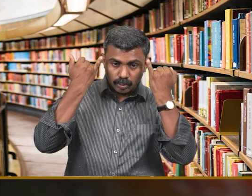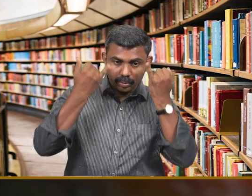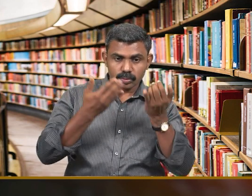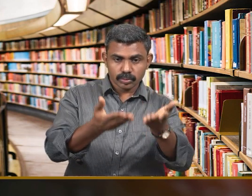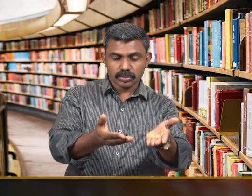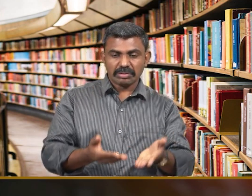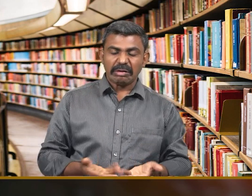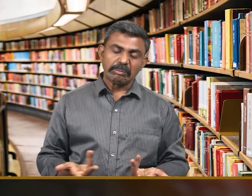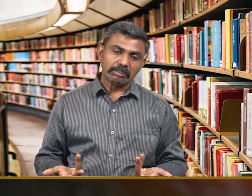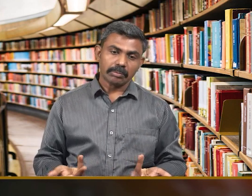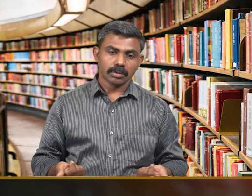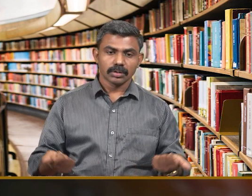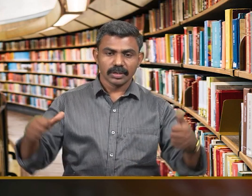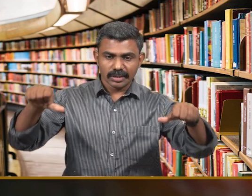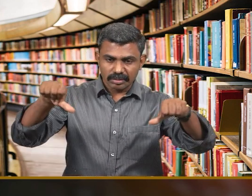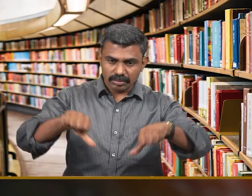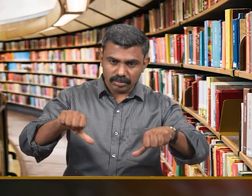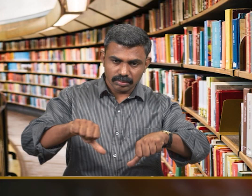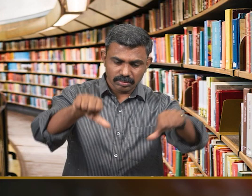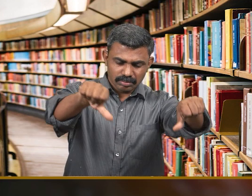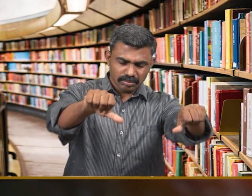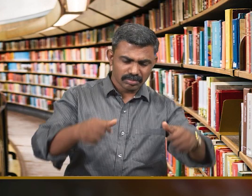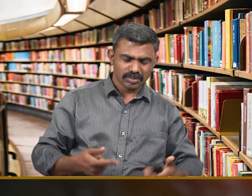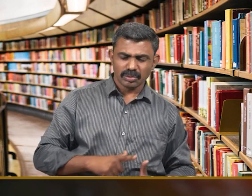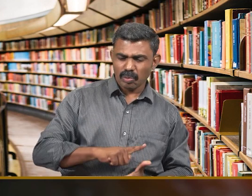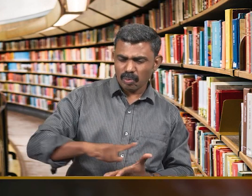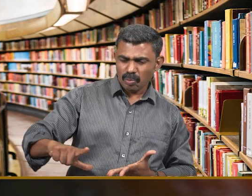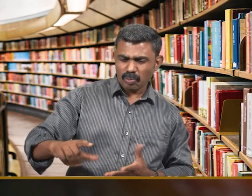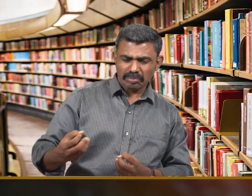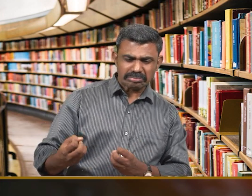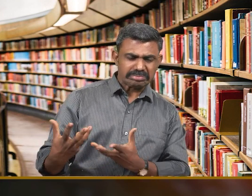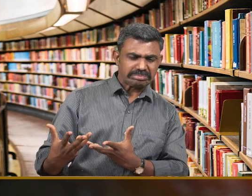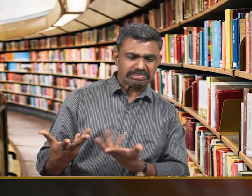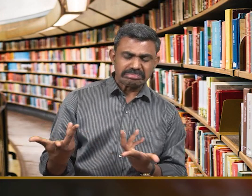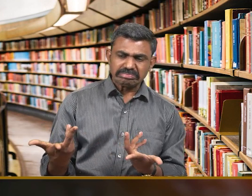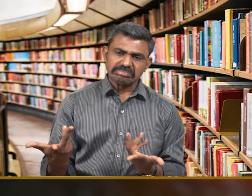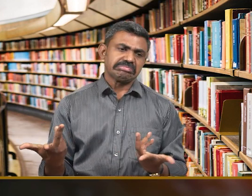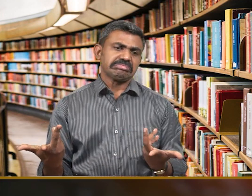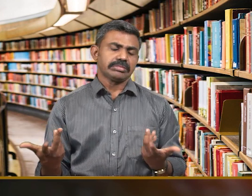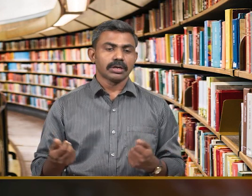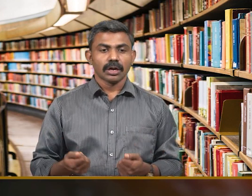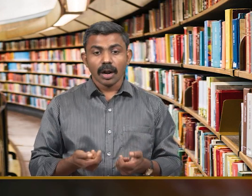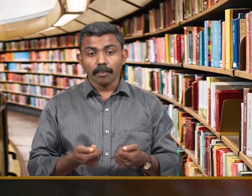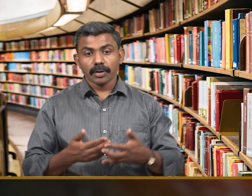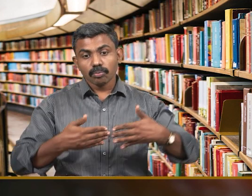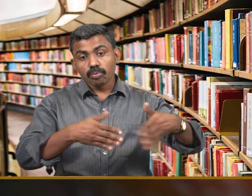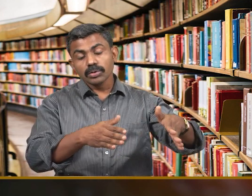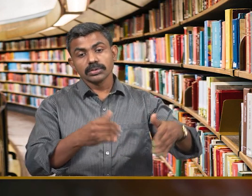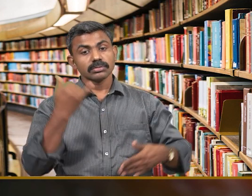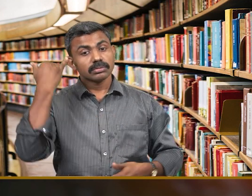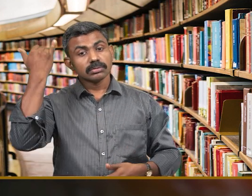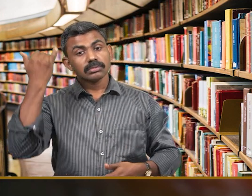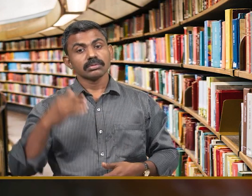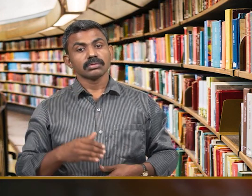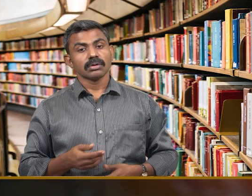குறைச்சாங்க. இருந்தாலும் பார்த்தீங்கன்னா அங்கே இருக்கக்கூடிய கடன் கொடுப்பவர் கண்டிப்பாக என்ன பண்ணல யாருமே கடன் கொடுக்க முன் வரலை. ஏன்னா நம்ம பணம் போயிடுச்சு